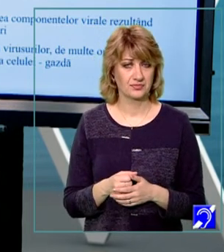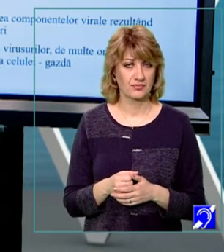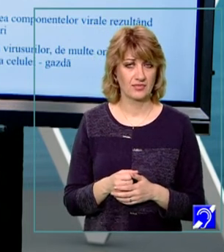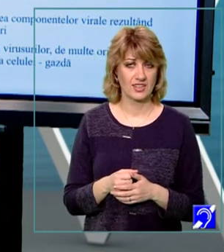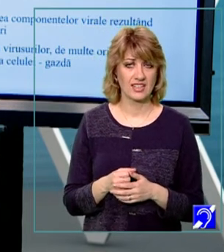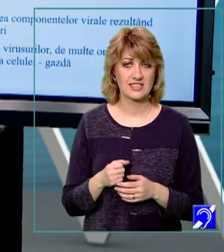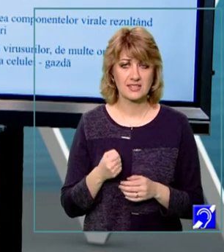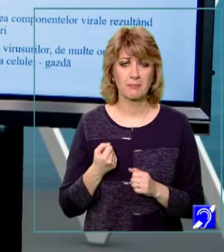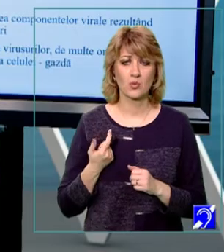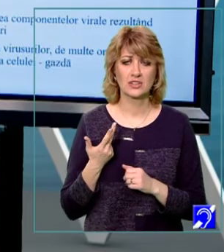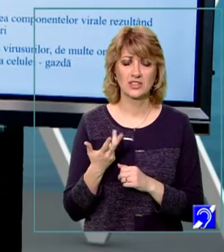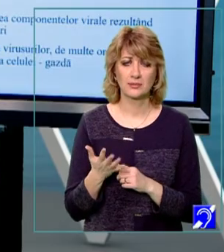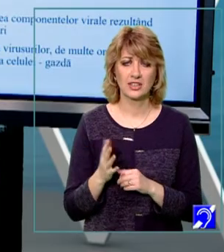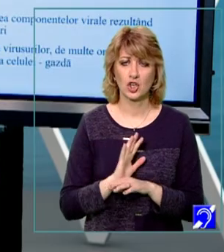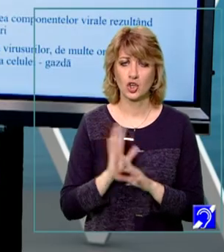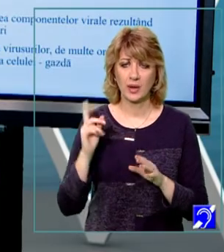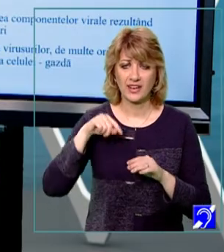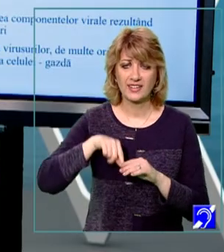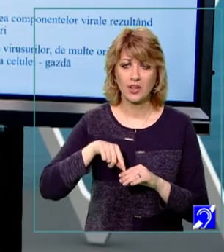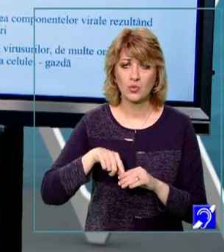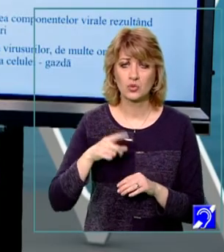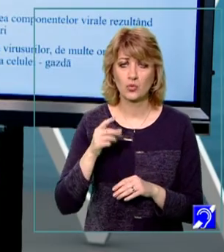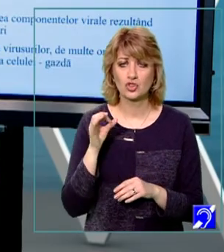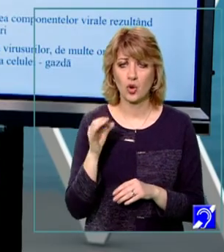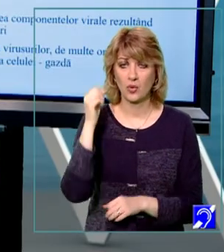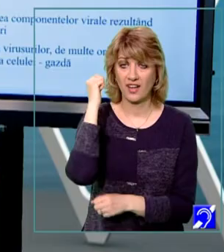se multiplică numai în interiorul unei celule gazdă.